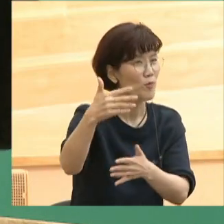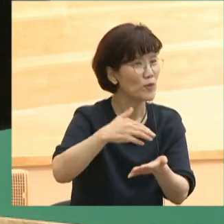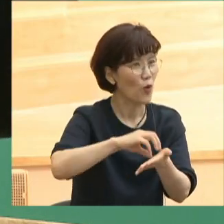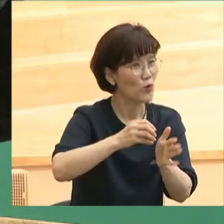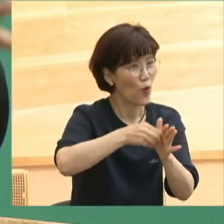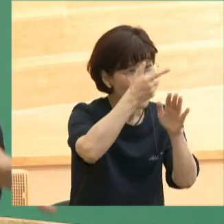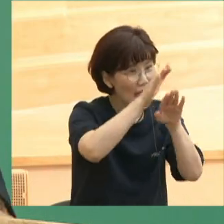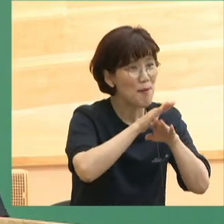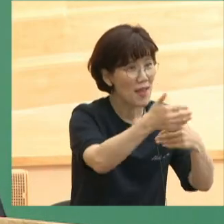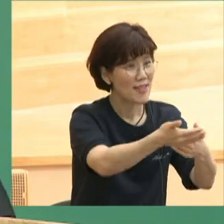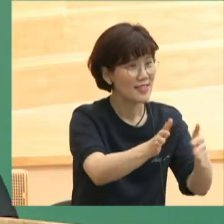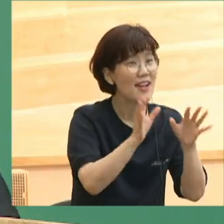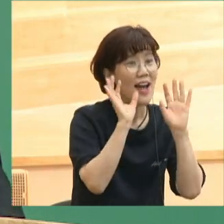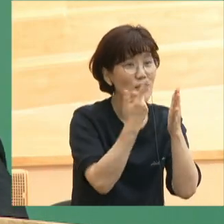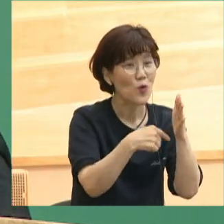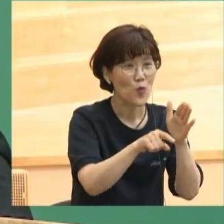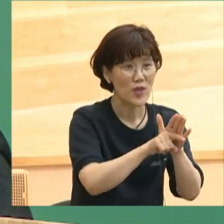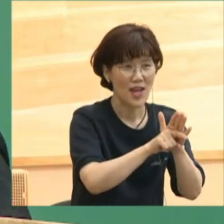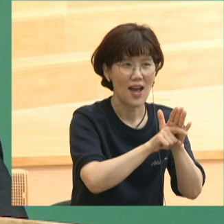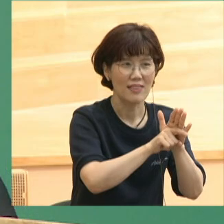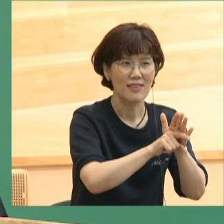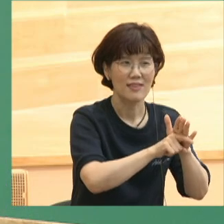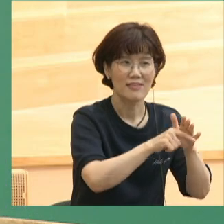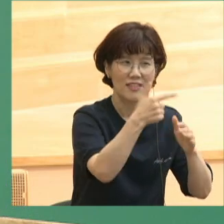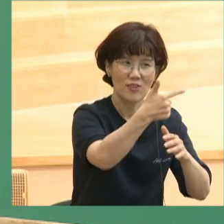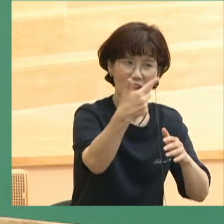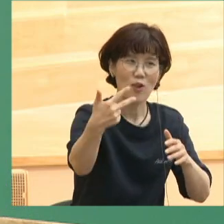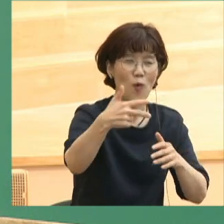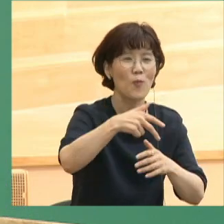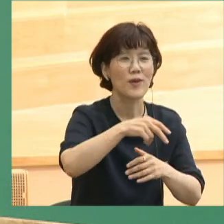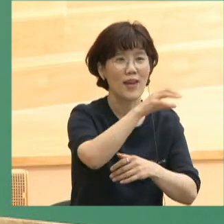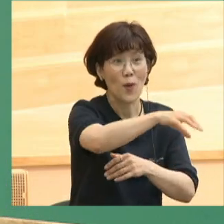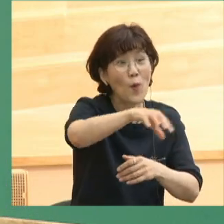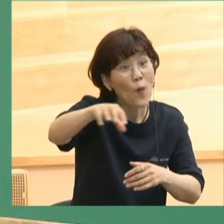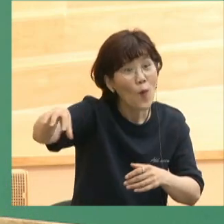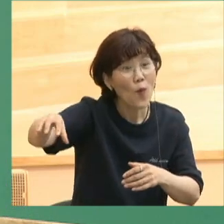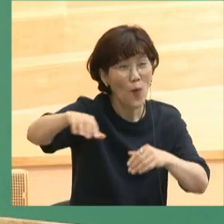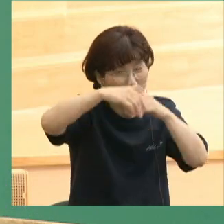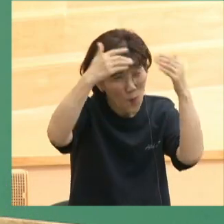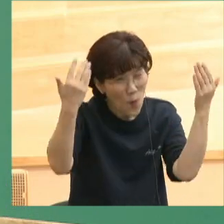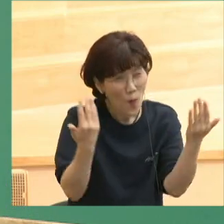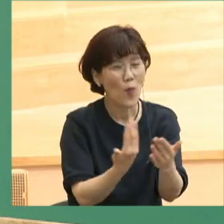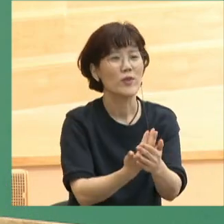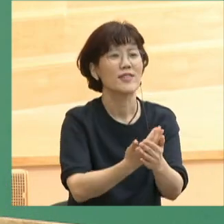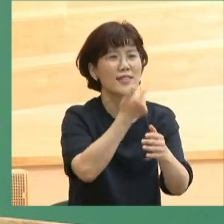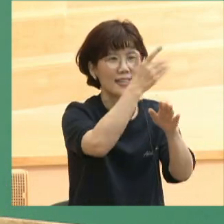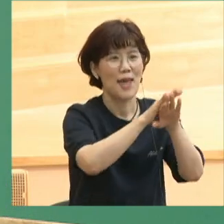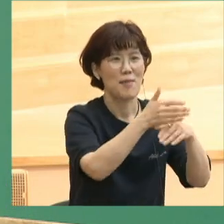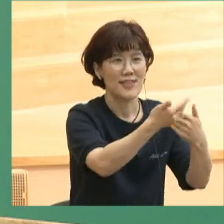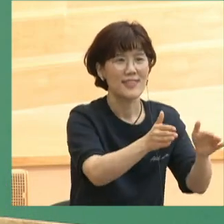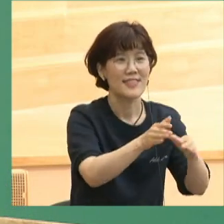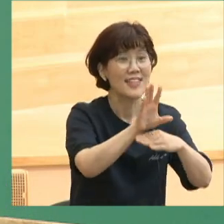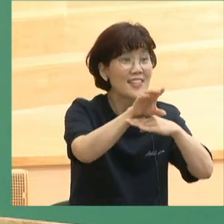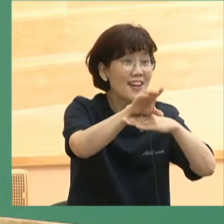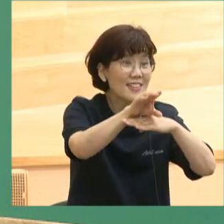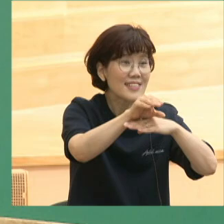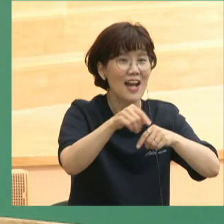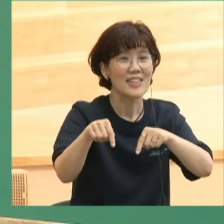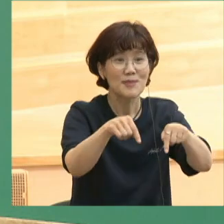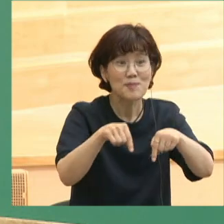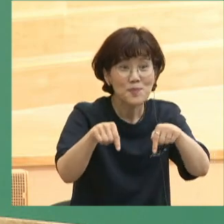예배실에 말이에요. 저 교육관에 주일학교 예배실에 모든 예배실에 영상,